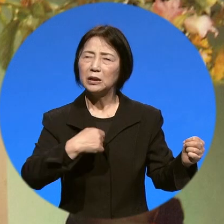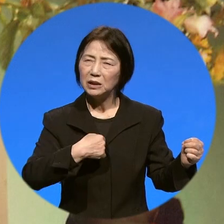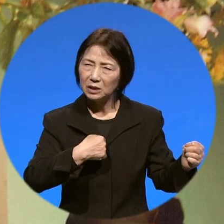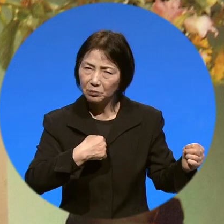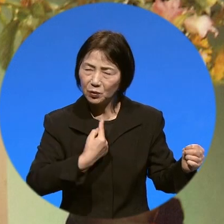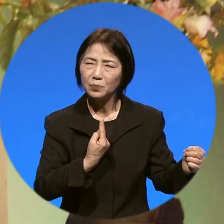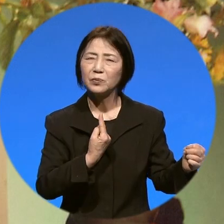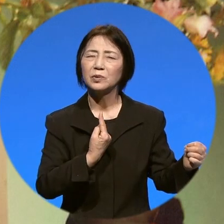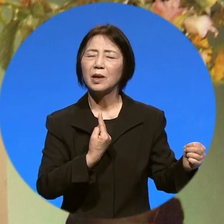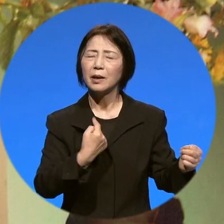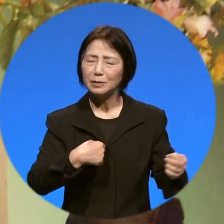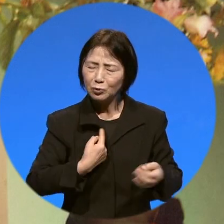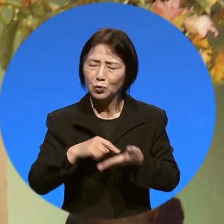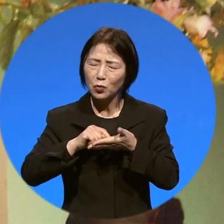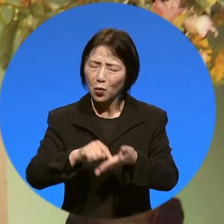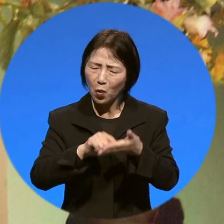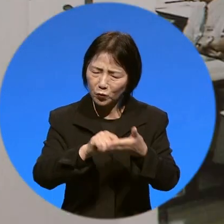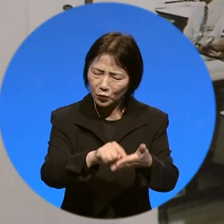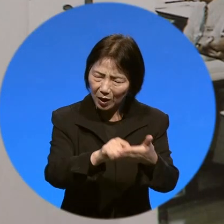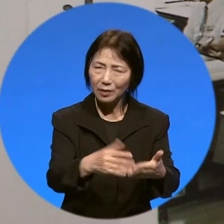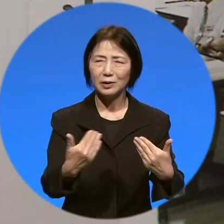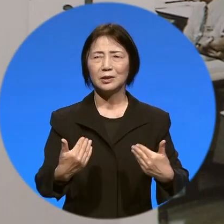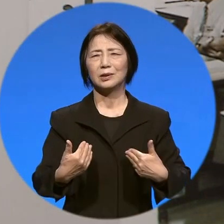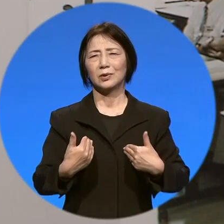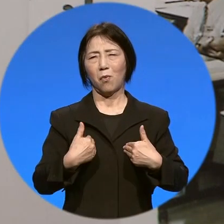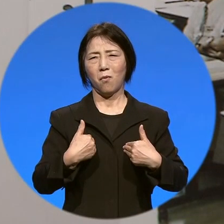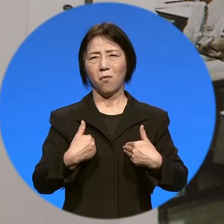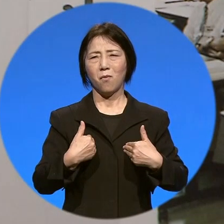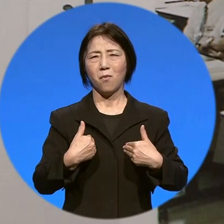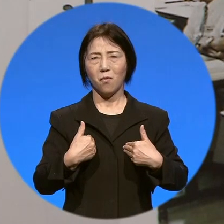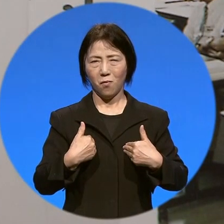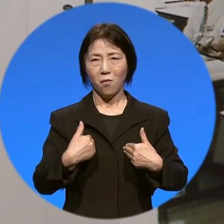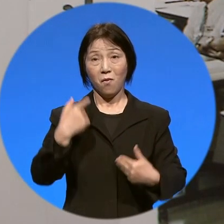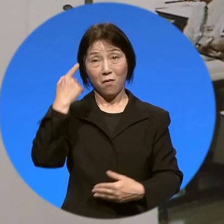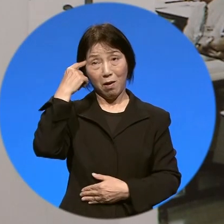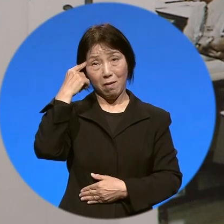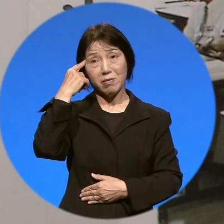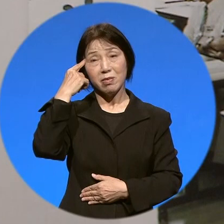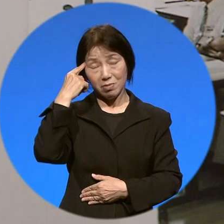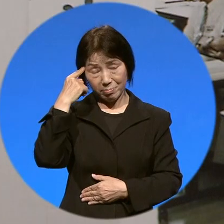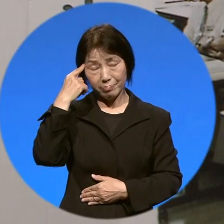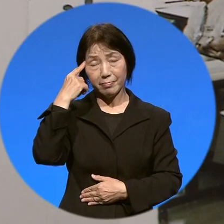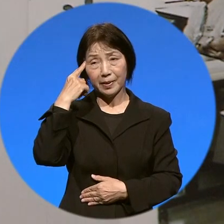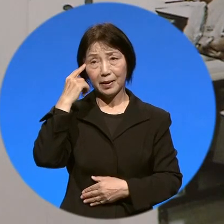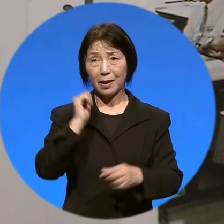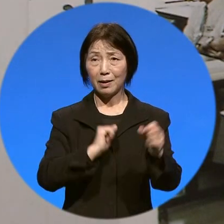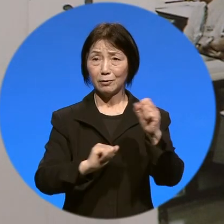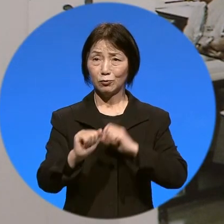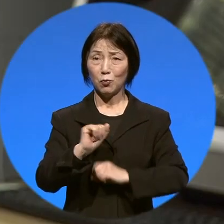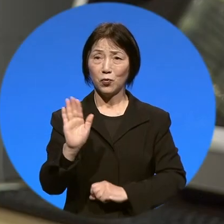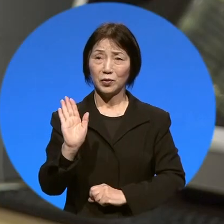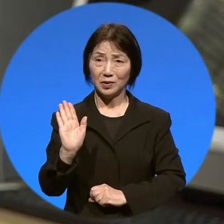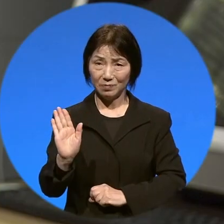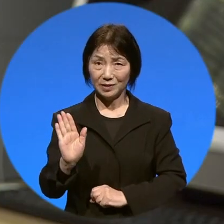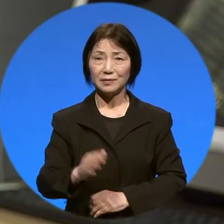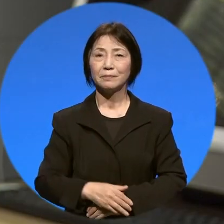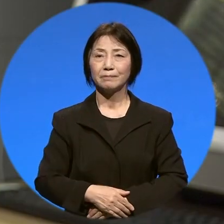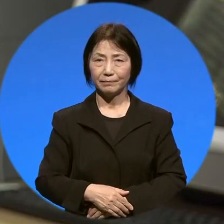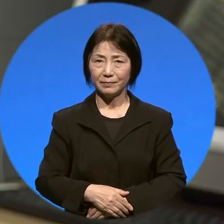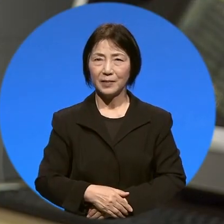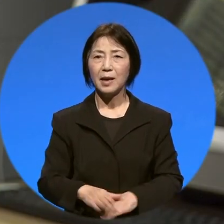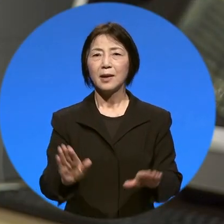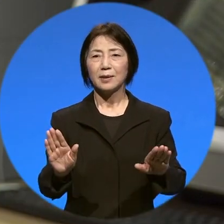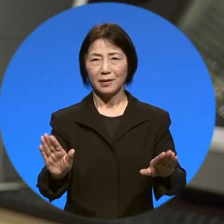分なりの努力をしていかないといけないなと考えて今まで活動してまいりました。やはり現